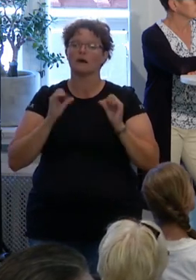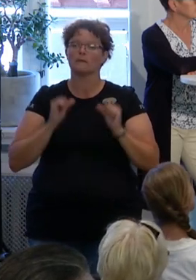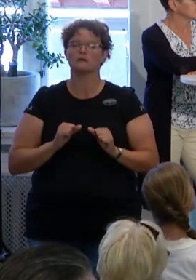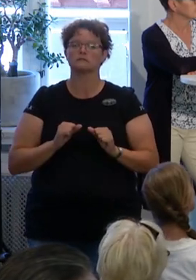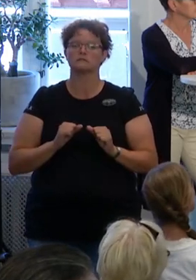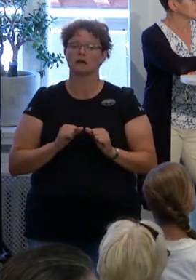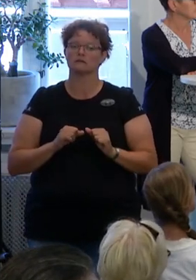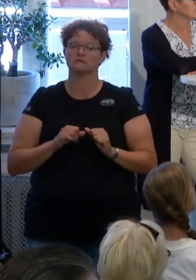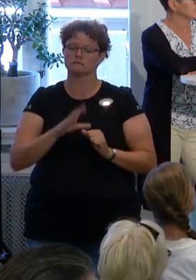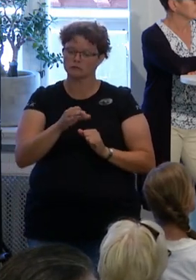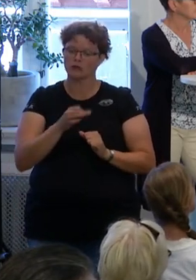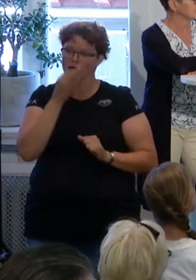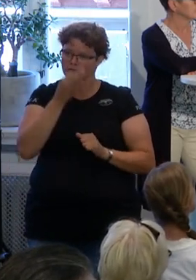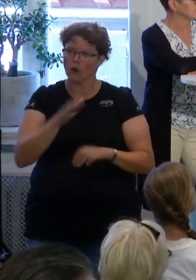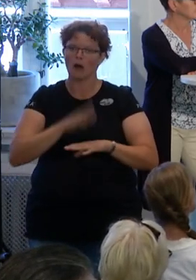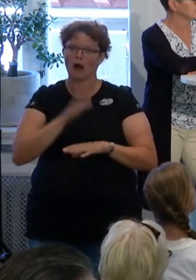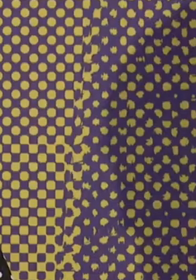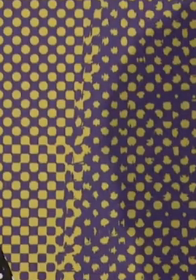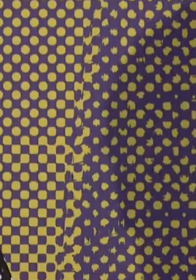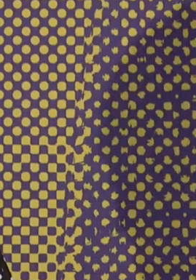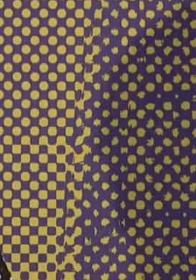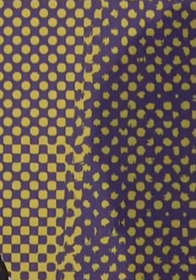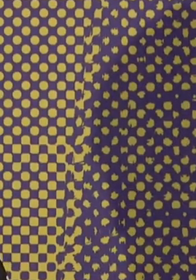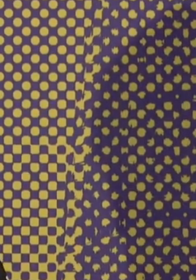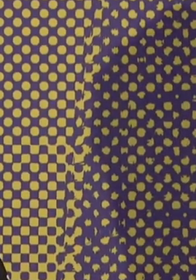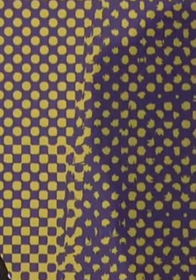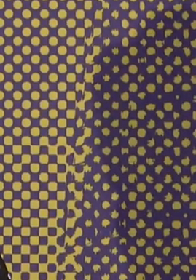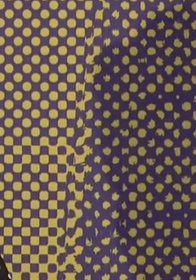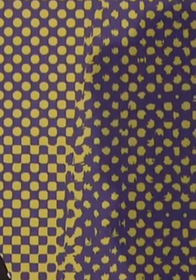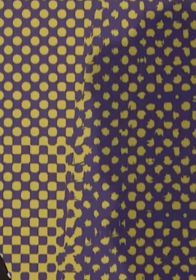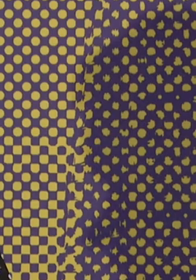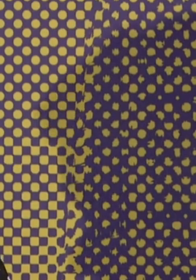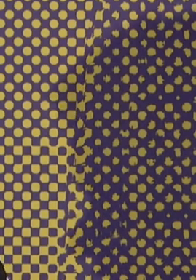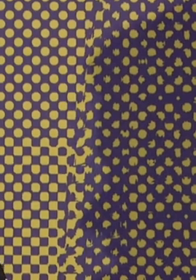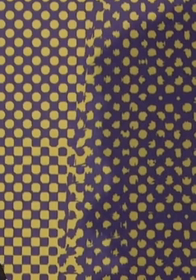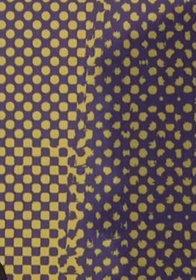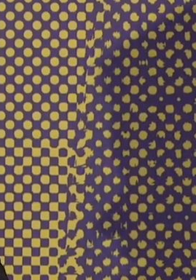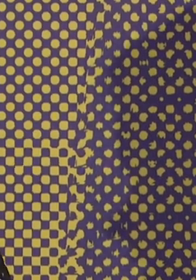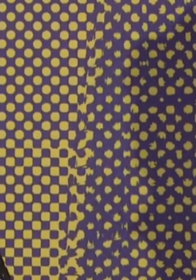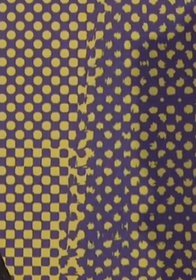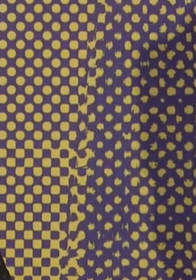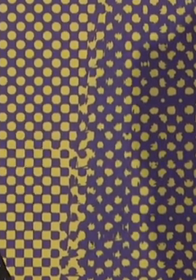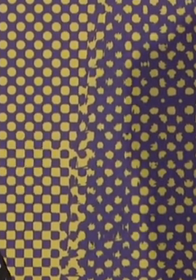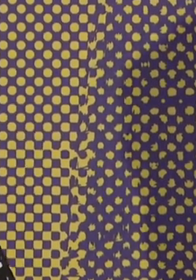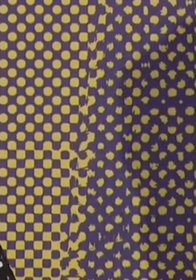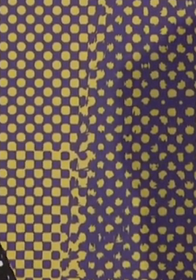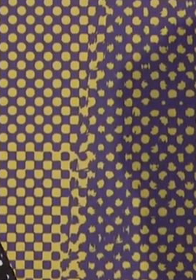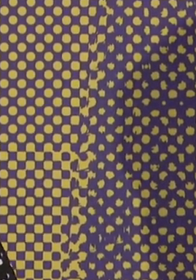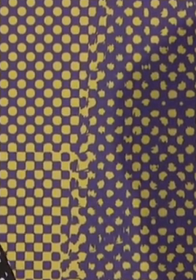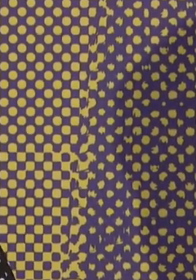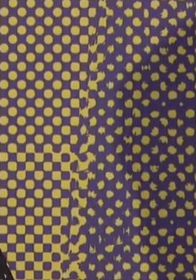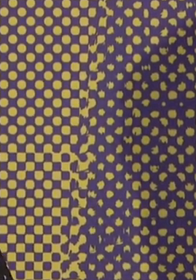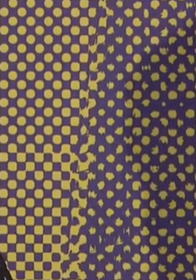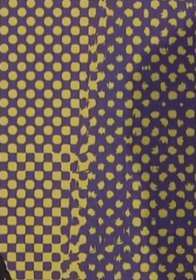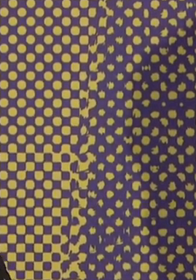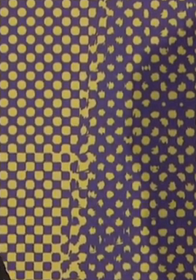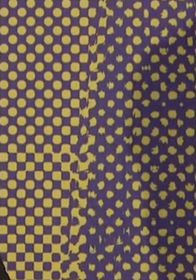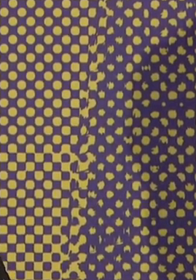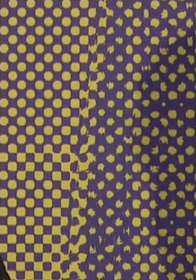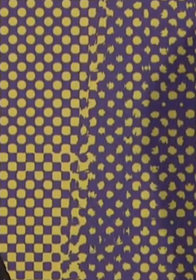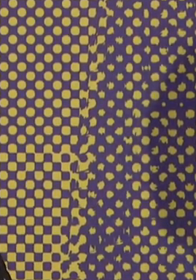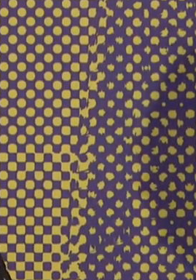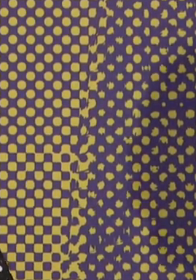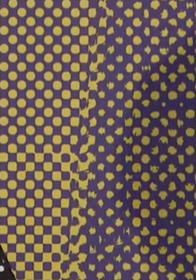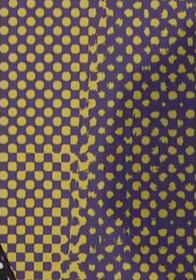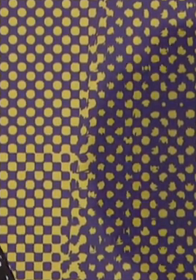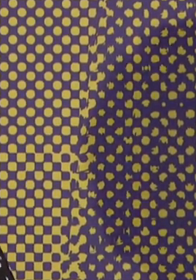största allvar och säkerställa att medborgarna i våra städer verkligen känner sig trygga. Och vi